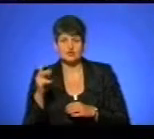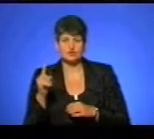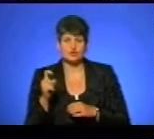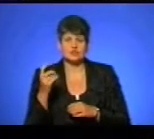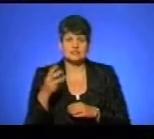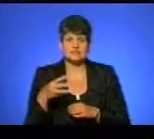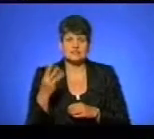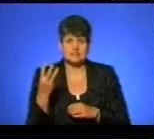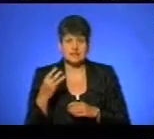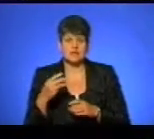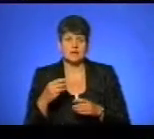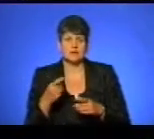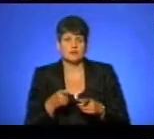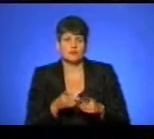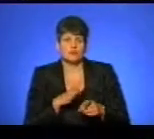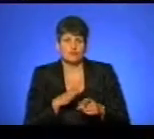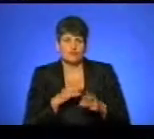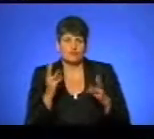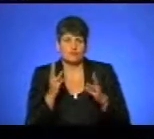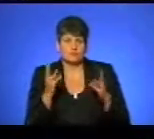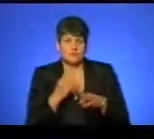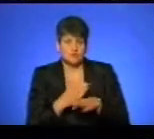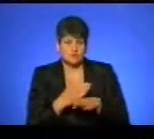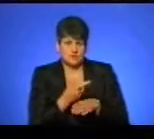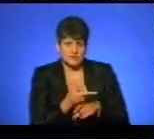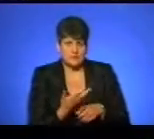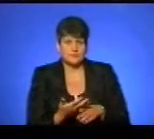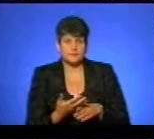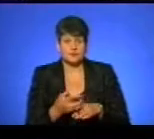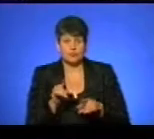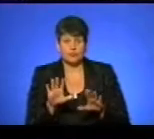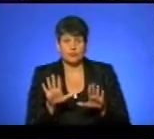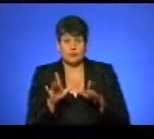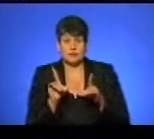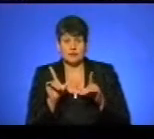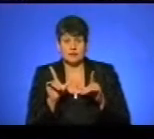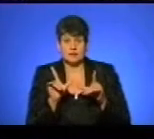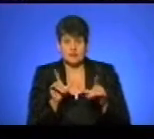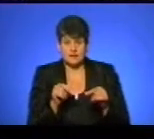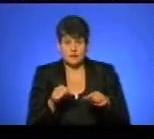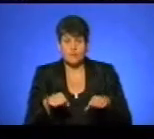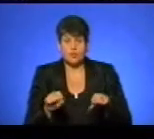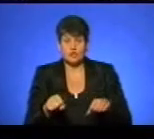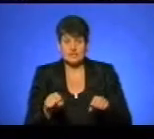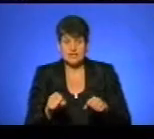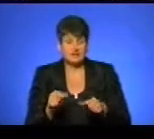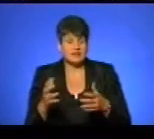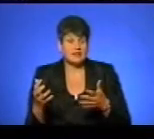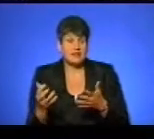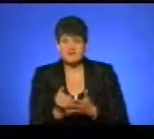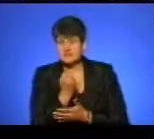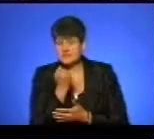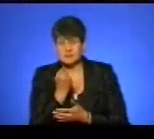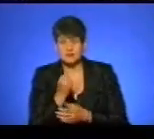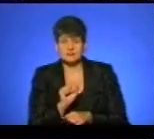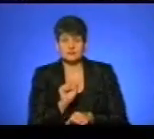пожежній частині, з'їжджав з дороги, повертаючи ліворуч. В цей момент вулицею рухався мотоцикліст. Він не встиг загальмувати і врізався у бік